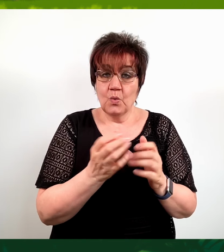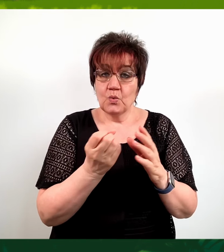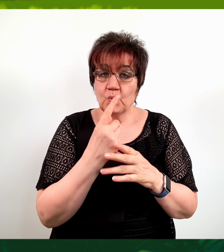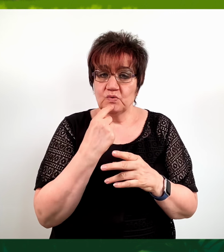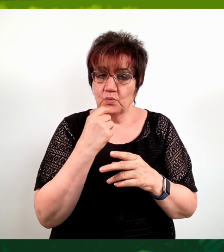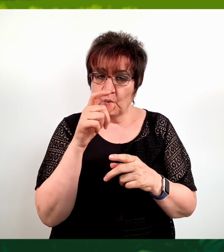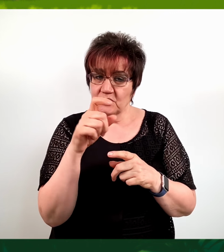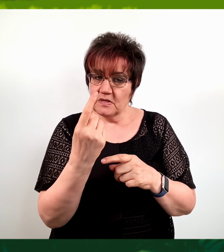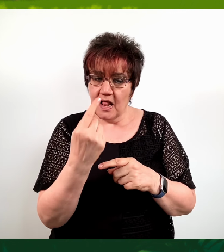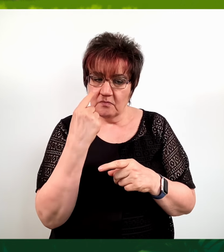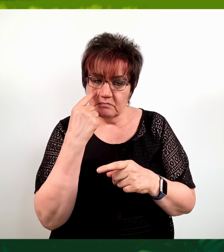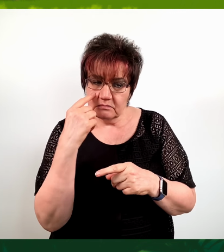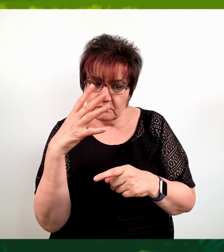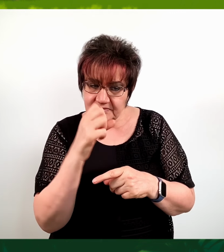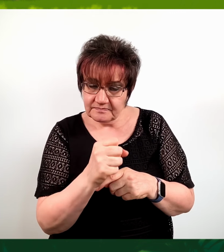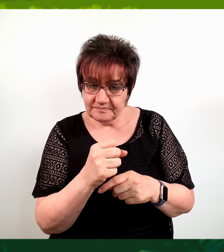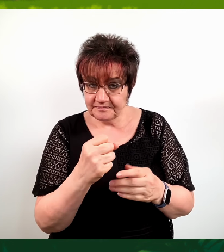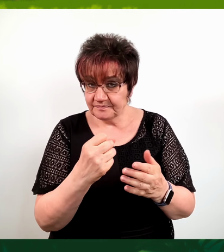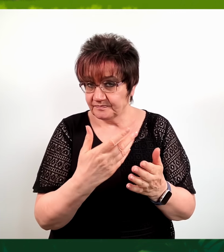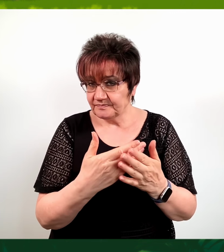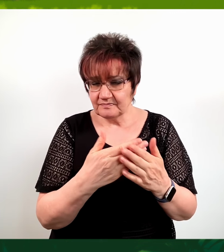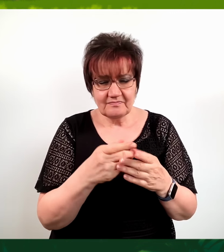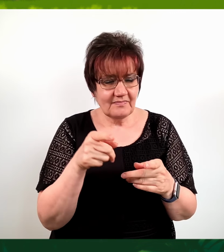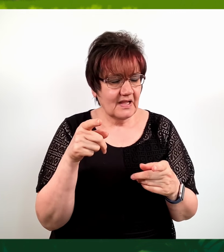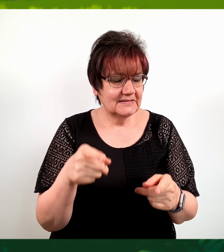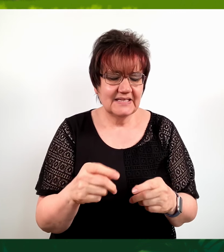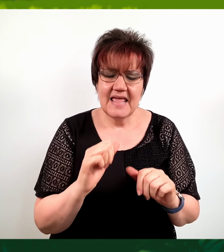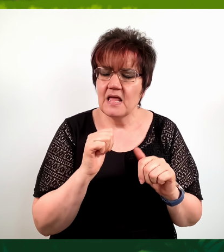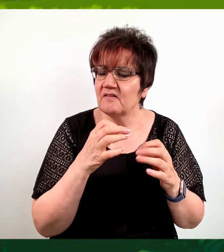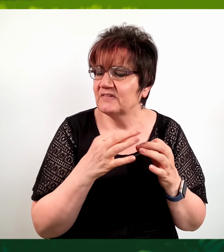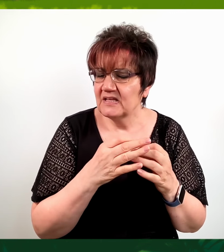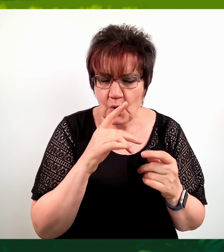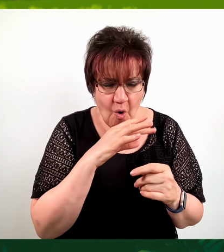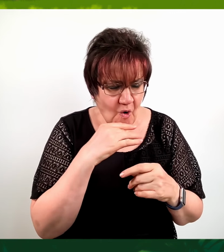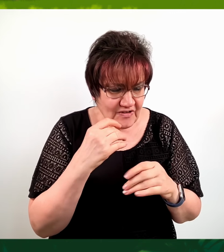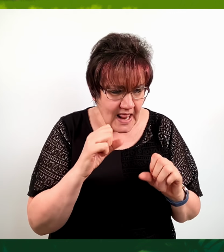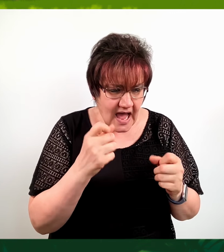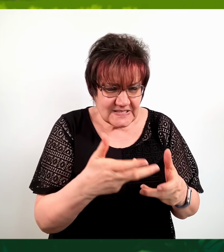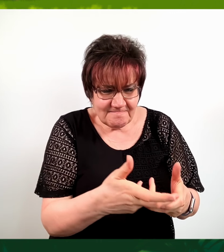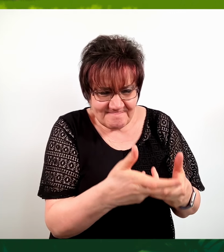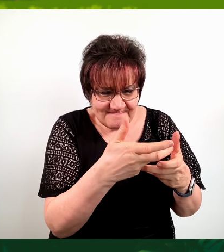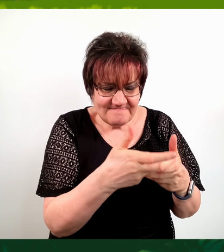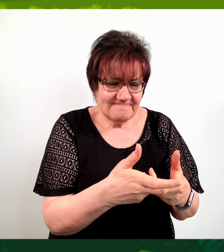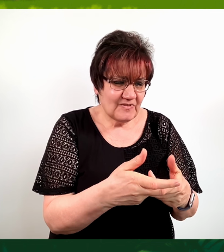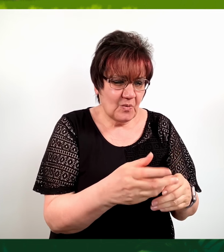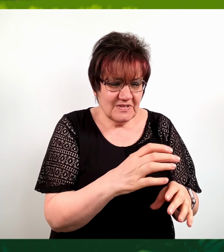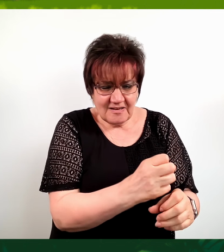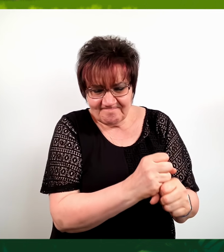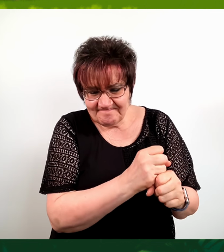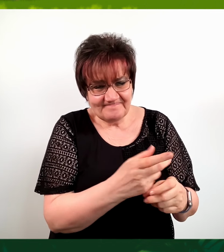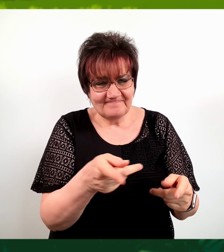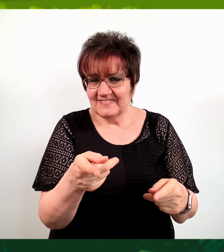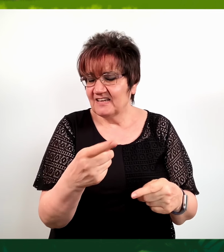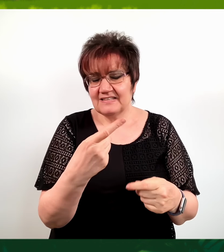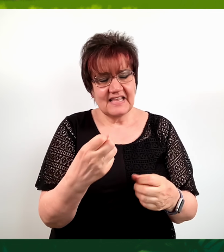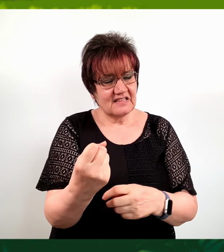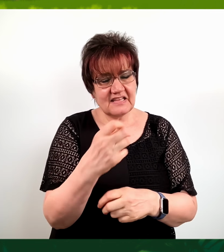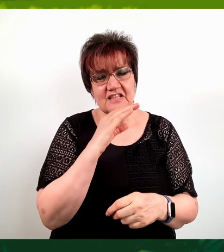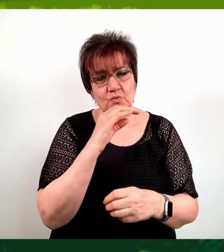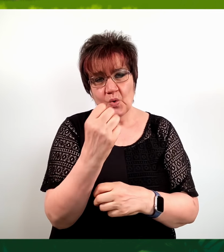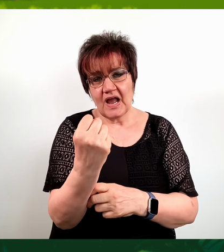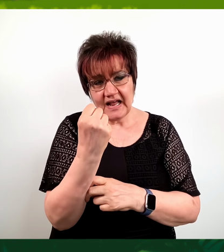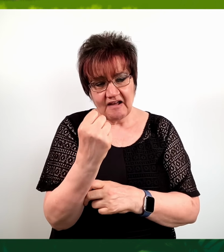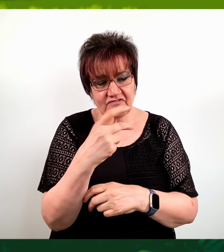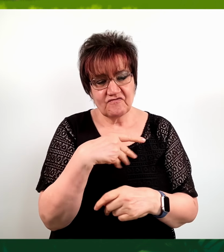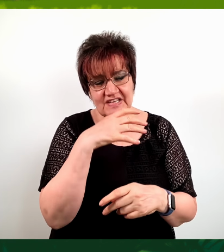Rosenrot erkannte, auch wenn sie sich noch so anstrengen würden, sie haben nicht die Kraft,